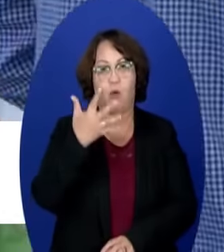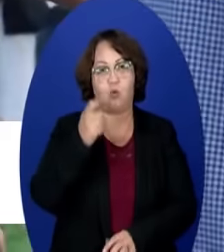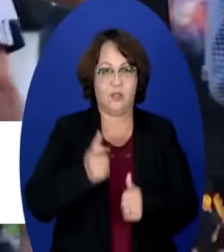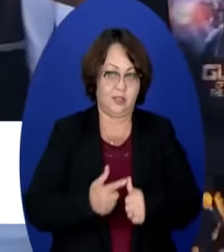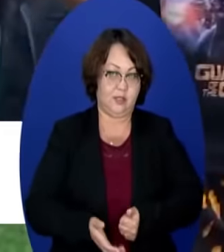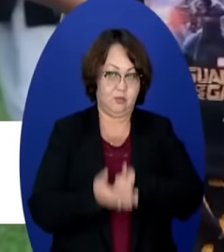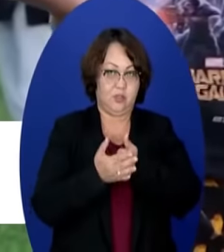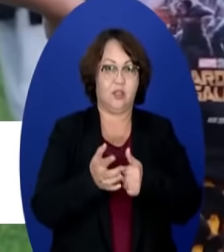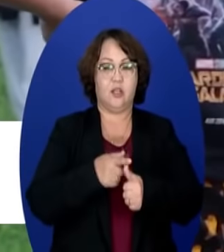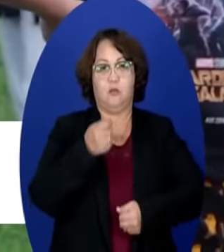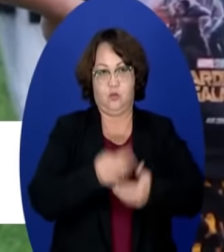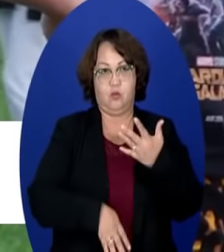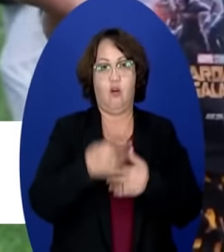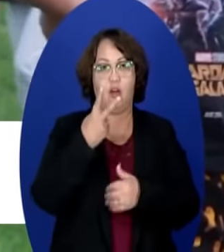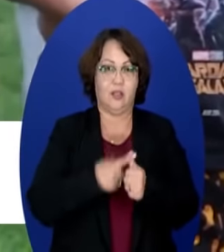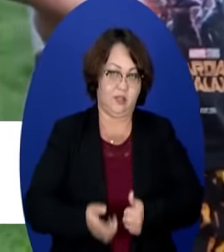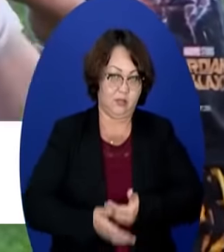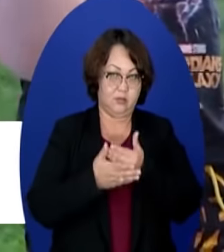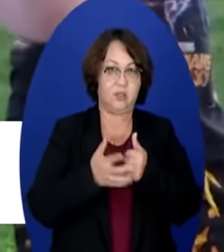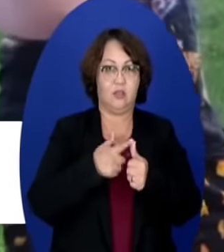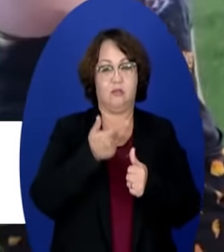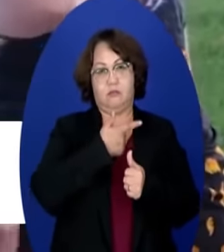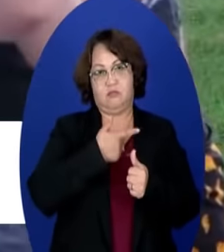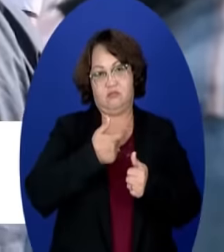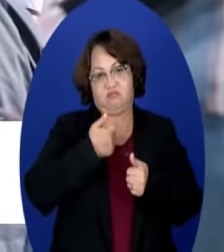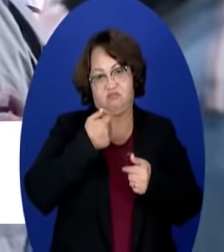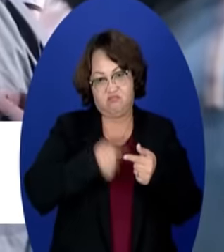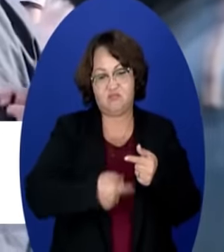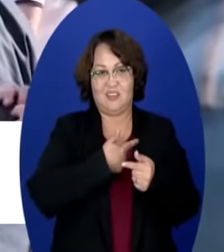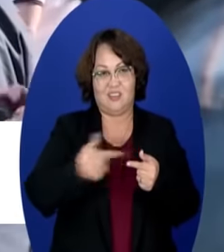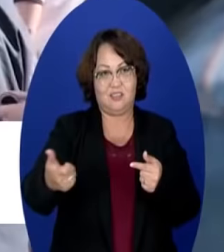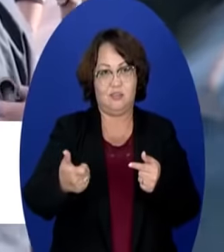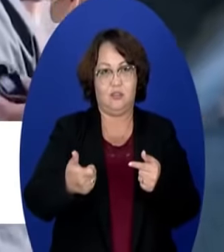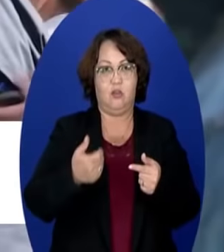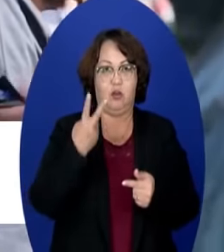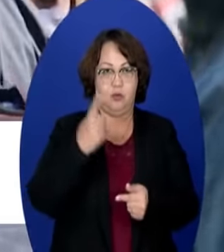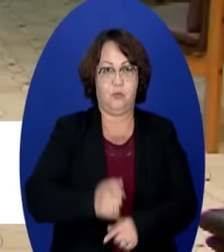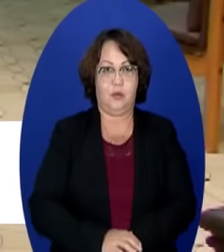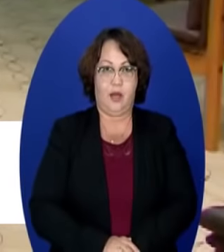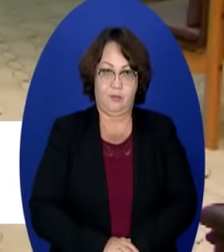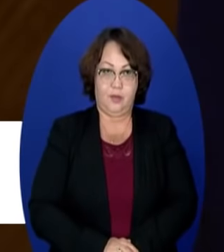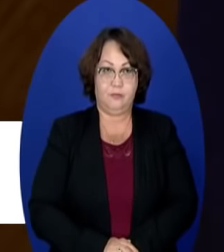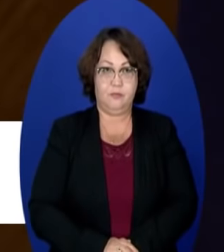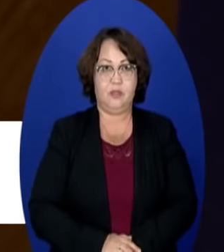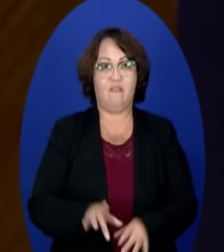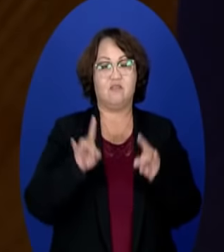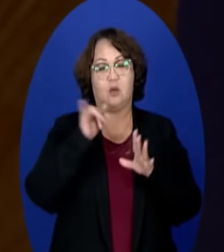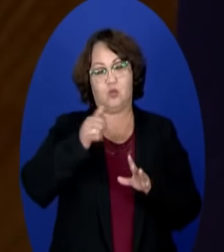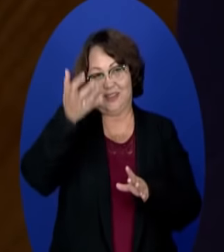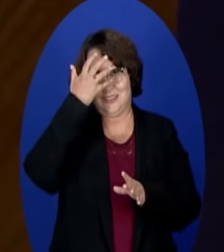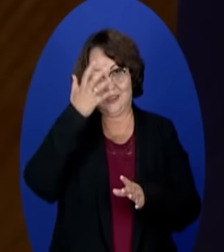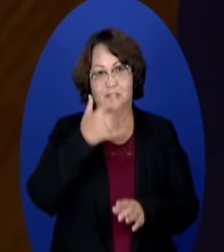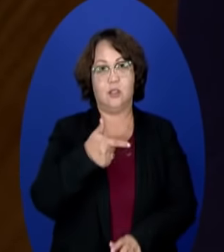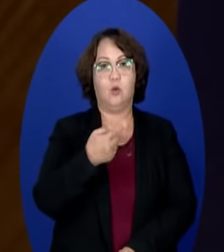дэвшигчээр бүртгэсэн бол 2 нэр дэвшигчийг бүртгэхээс татгалзсан нь Бабарико, Цепкала нар юм. Австралийн засгийн газар